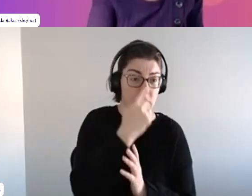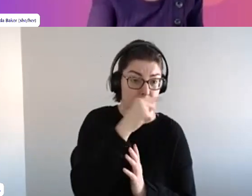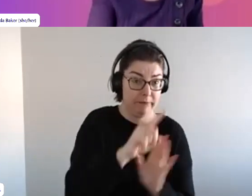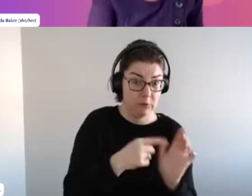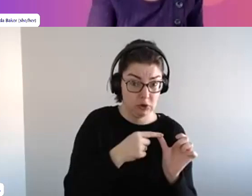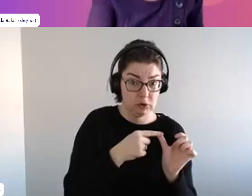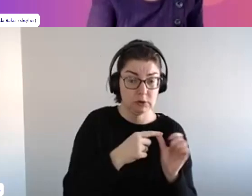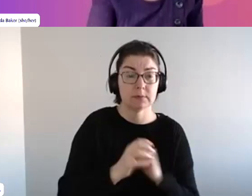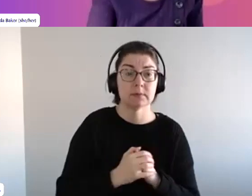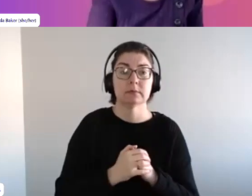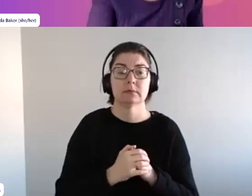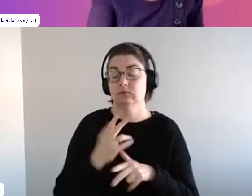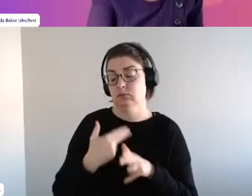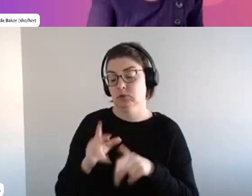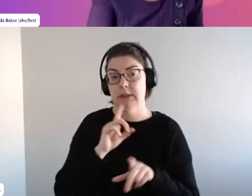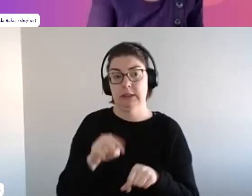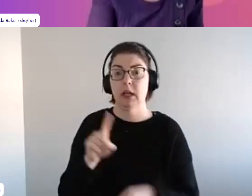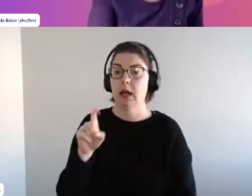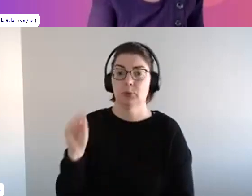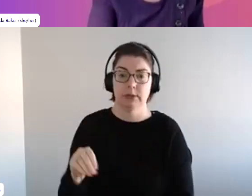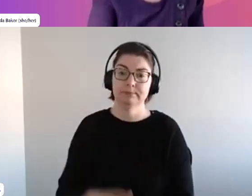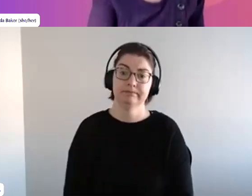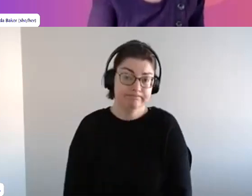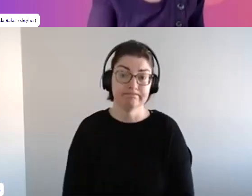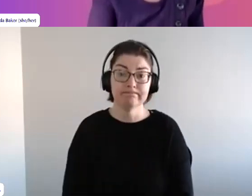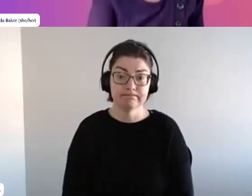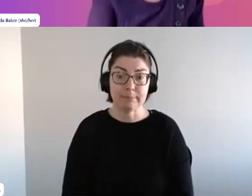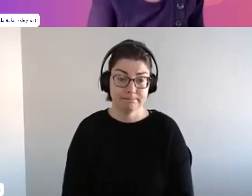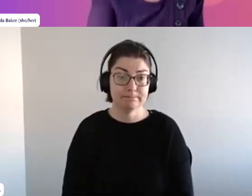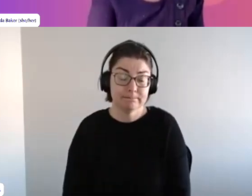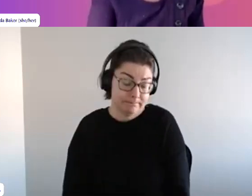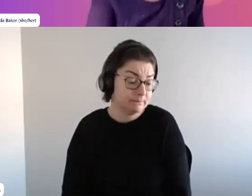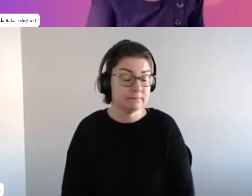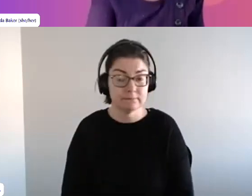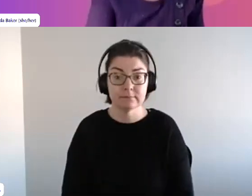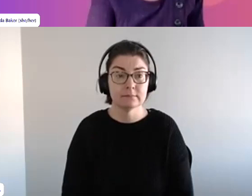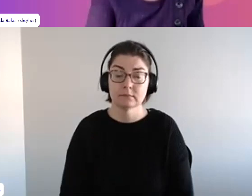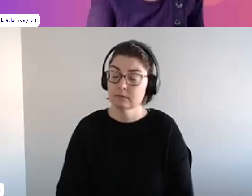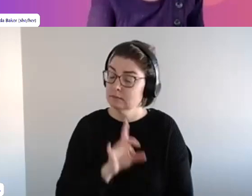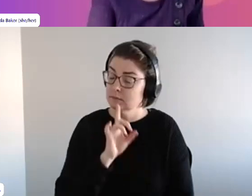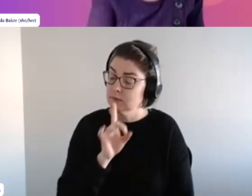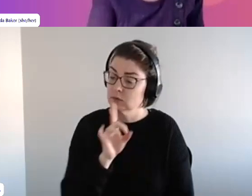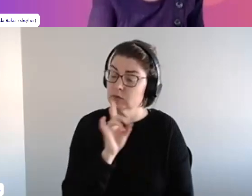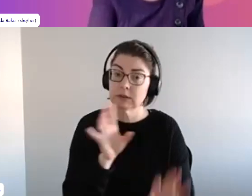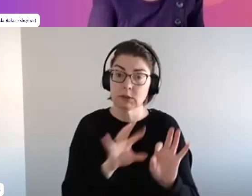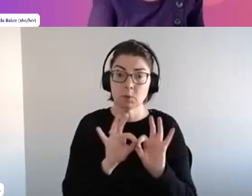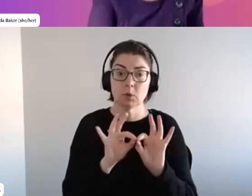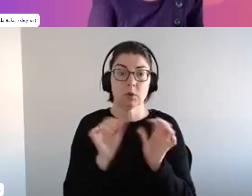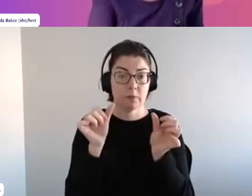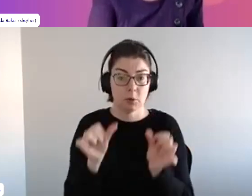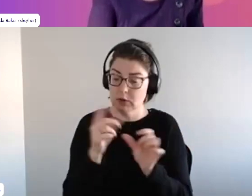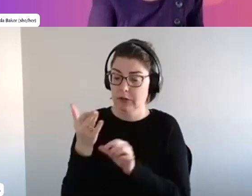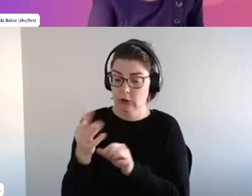commence par vous réponse rapide oui 100% absolument oui je pense que c'est très très important